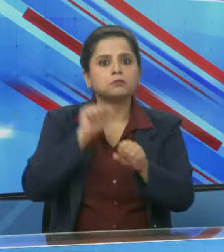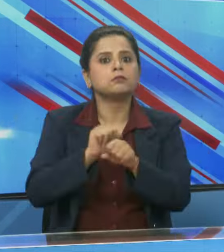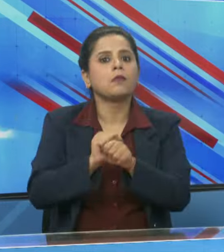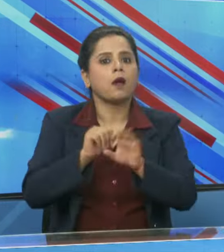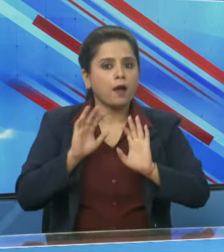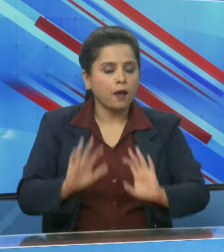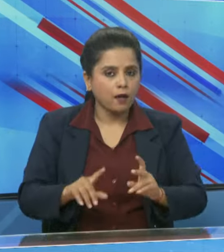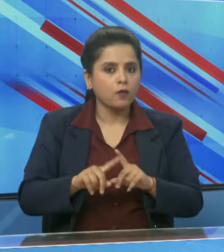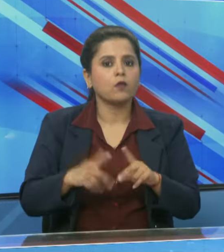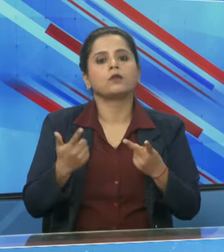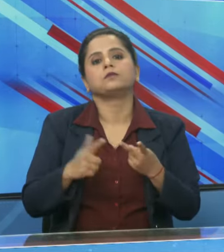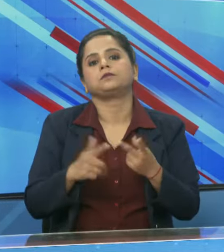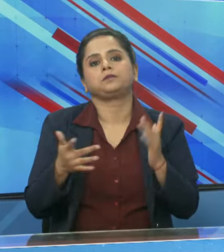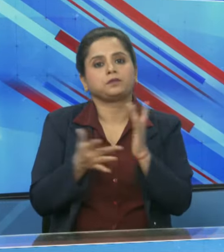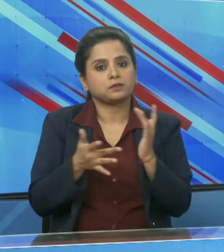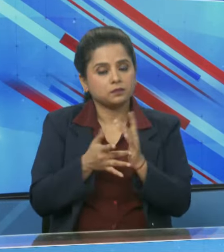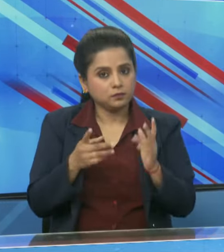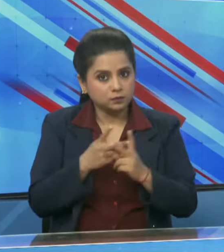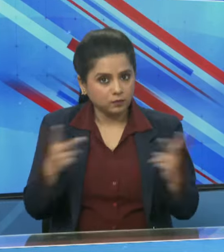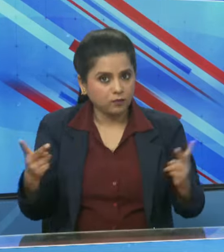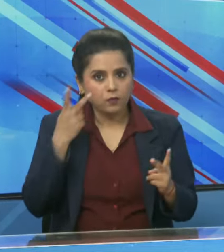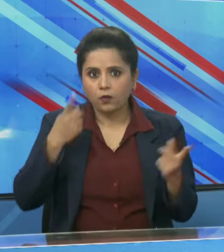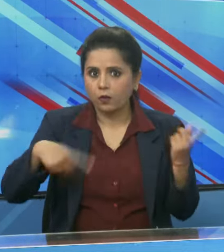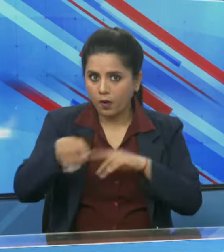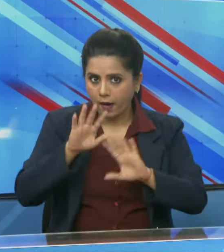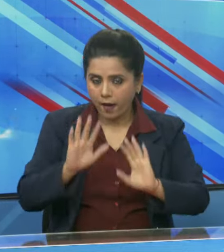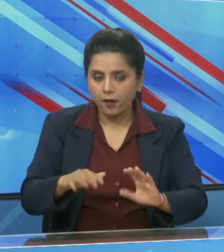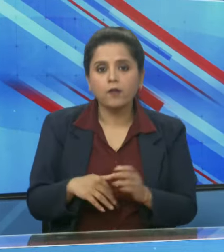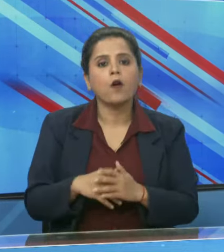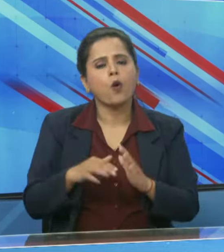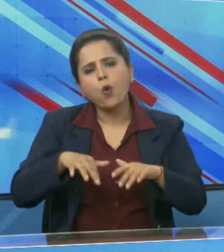जो डिजिटाइजेशन हुई है और जो भी